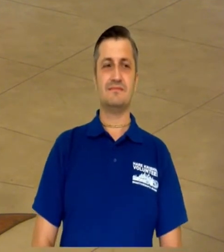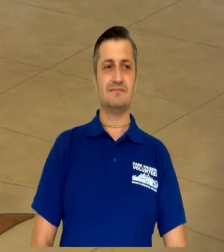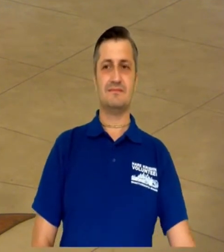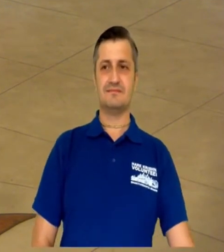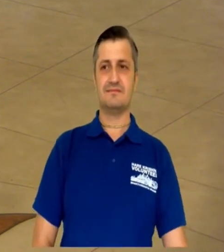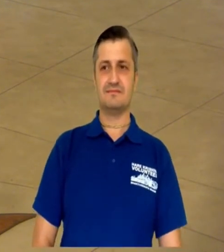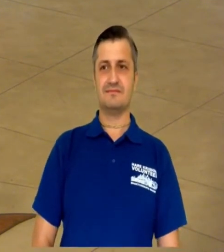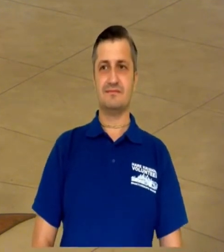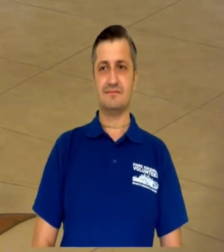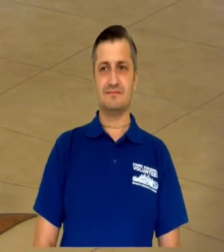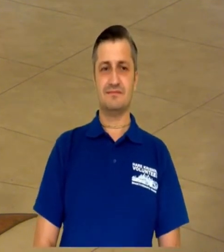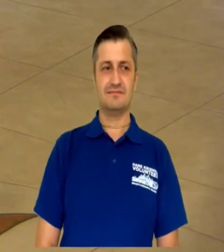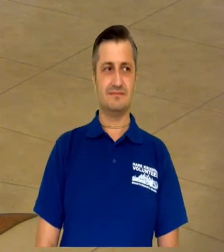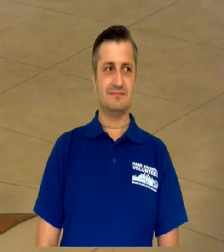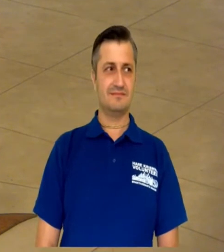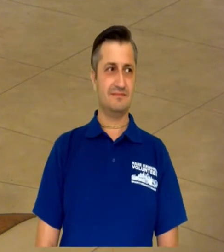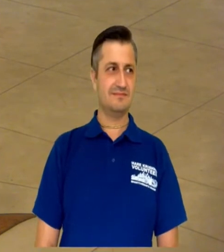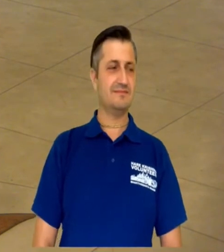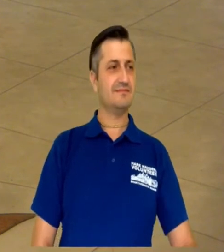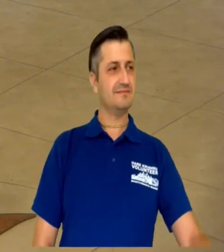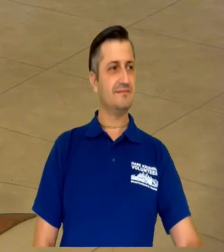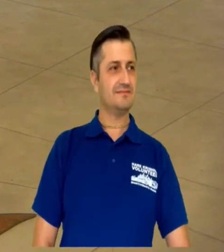Radha Kanta Namostute